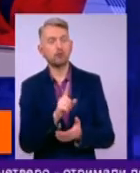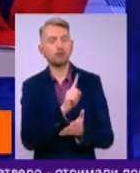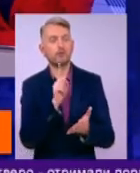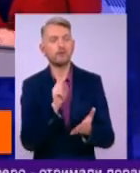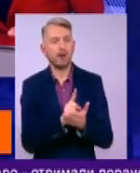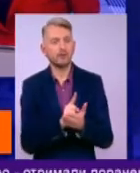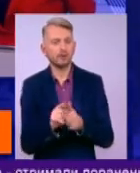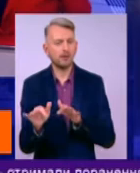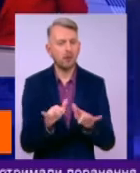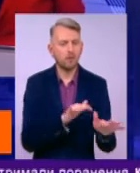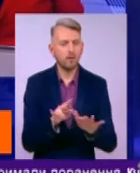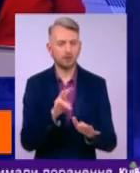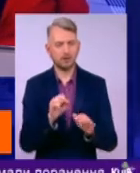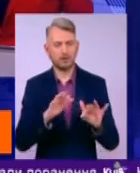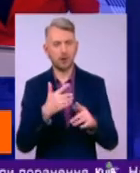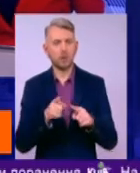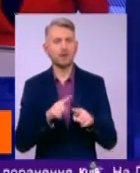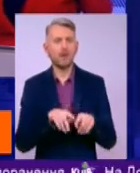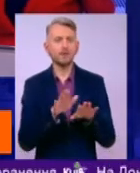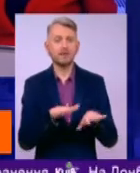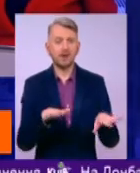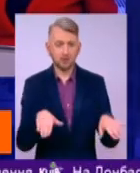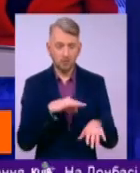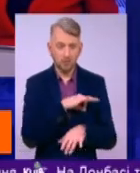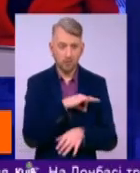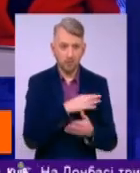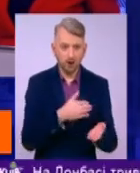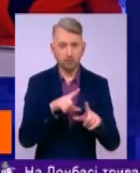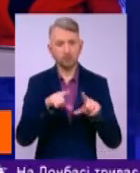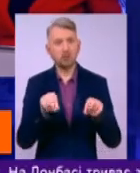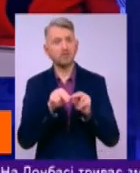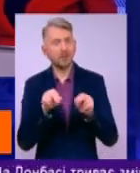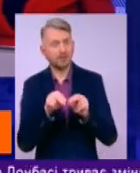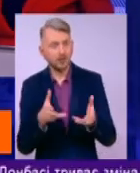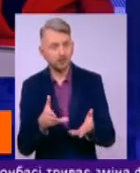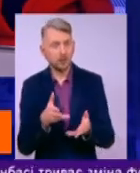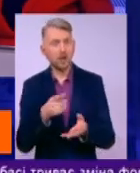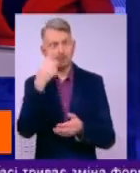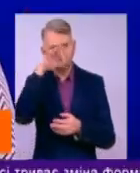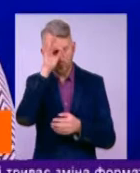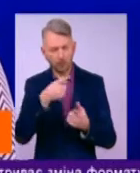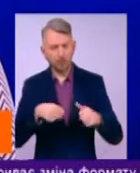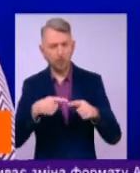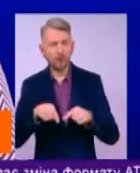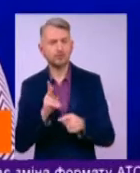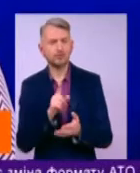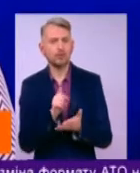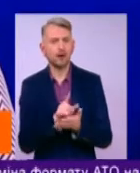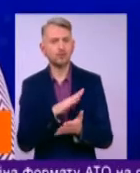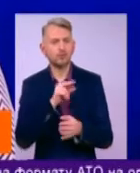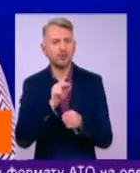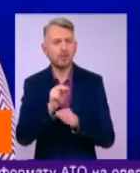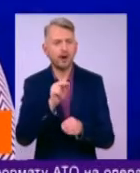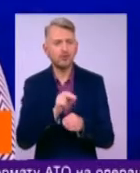зобов'язані реагувати на випадку. Угу. Це дитячий садочок, вихователі, це школа, викладачі, це ті ж правоохоронні органи, які мають бути навчені